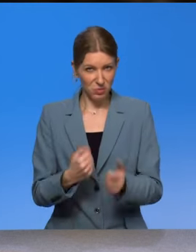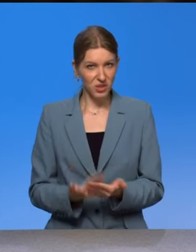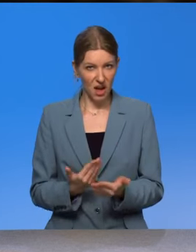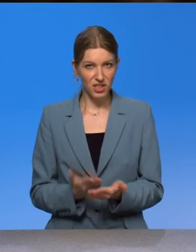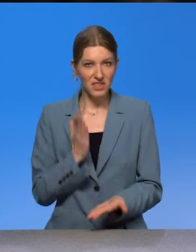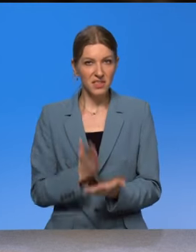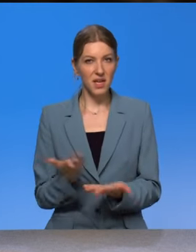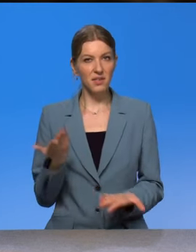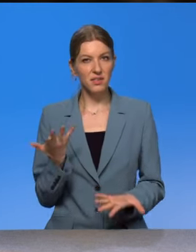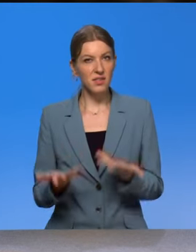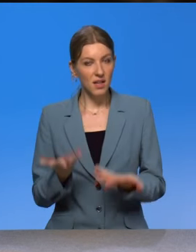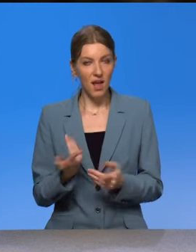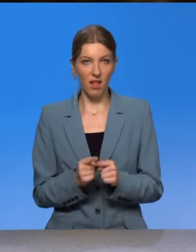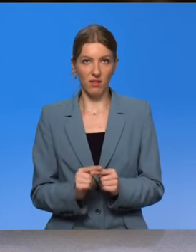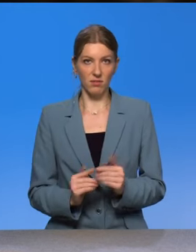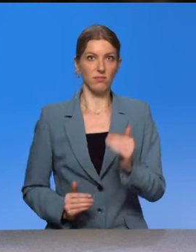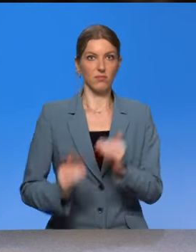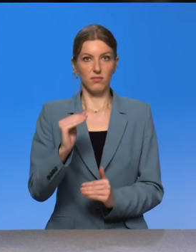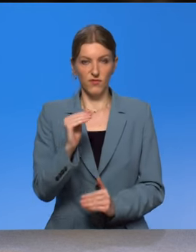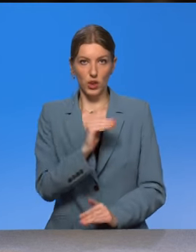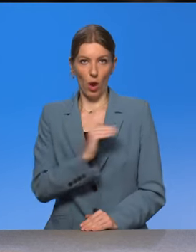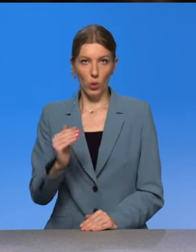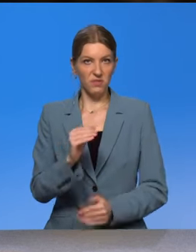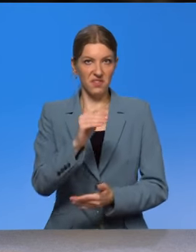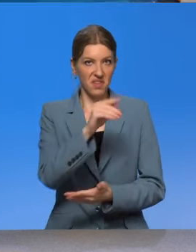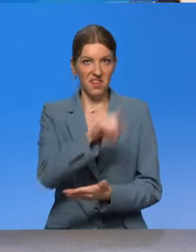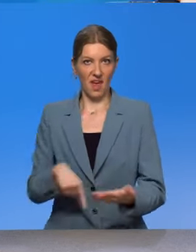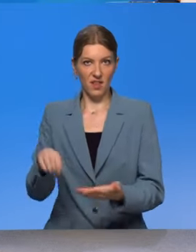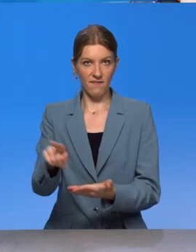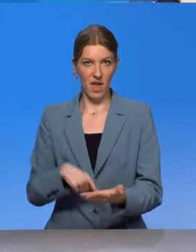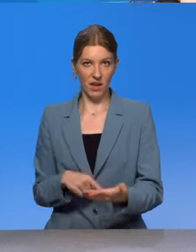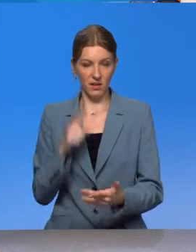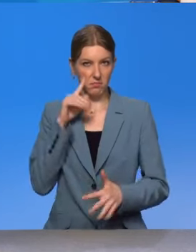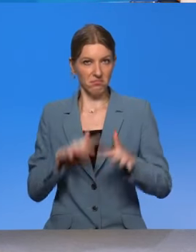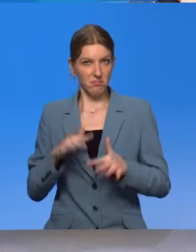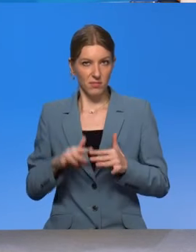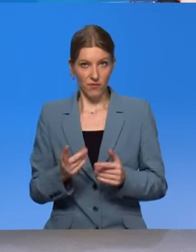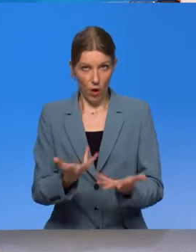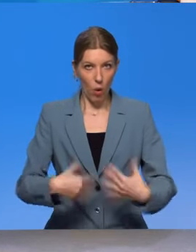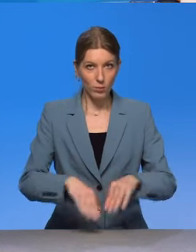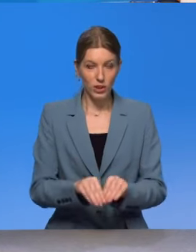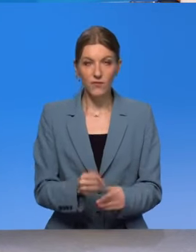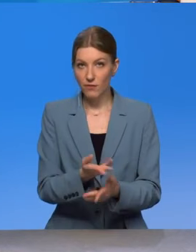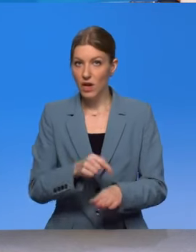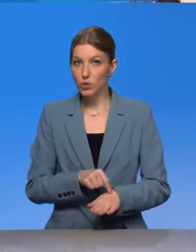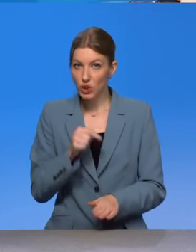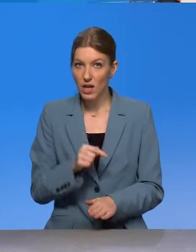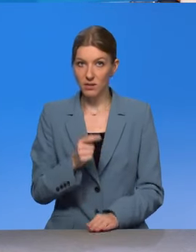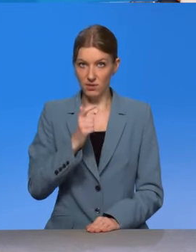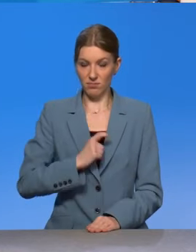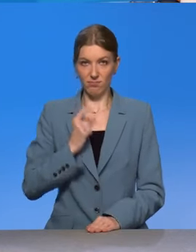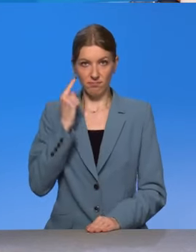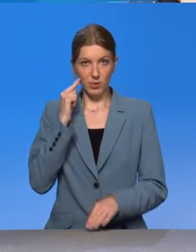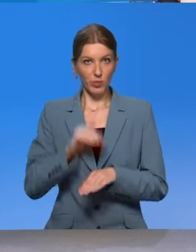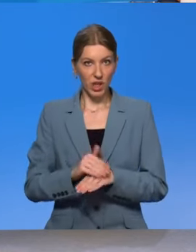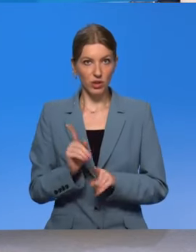этот вот высокий уровень недоверия в обществе? Ощущаете ли вы его и часто ли сами себя ловите на том, что